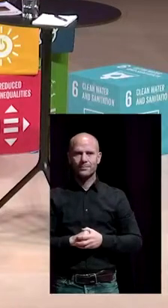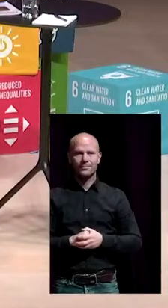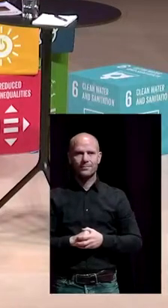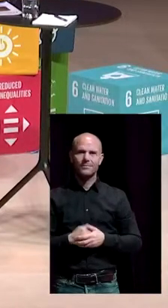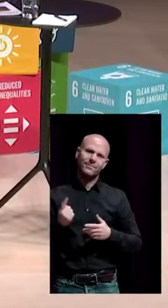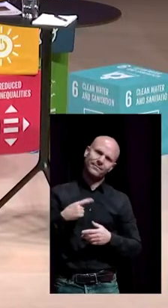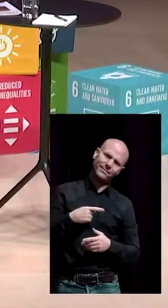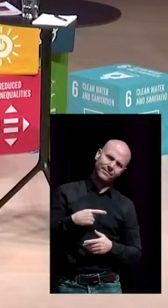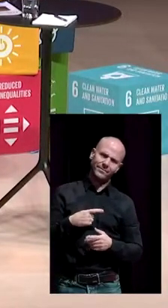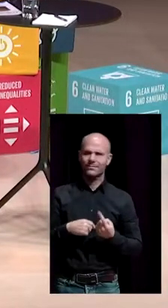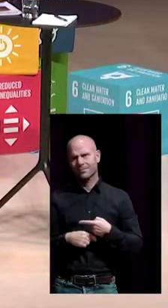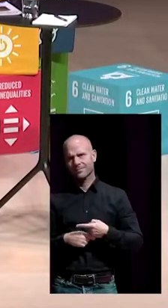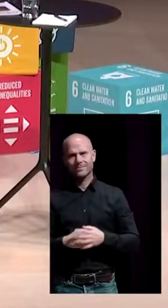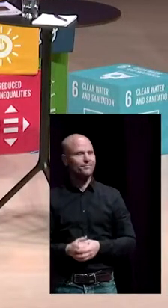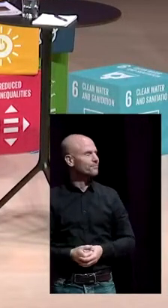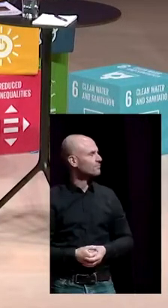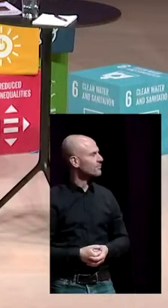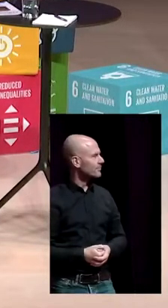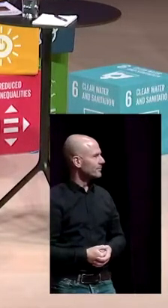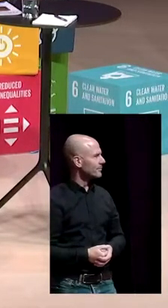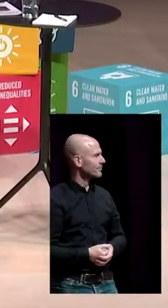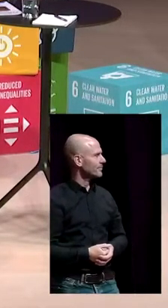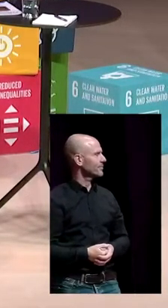först lite åt andra hållet.